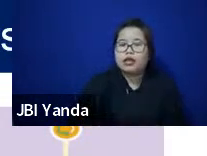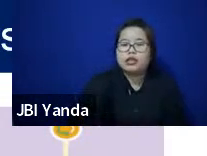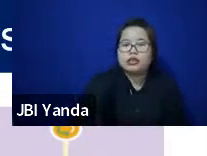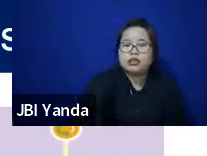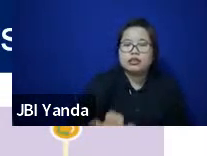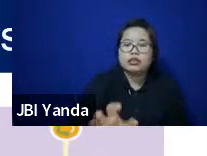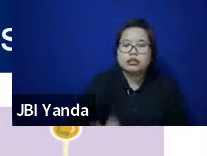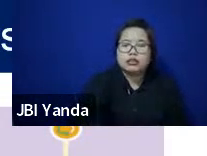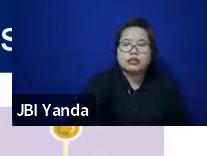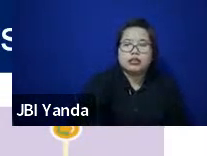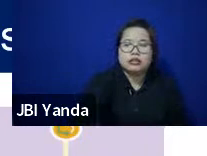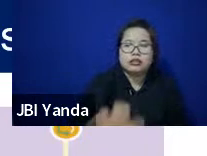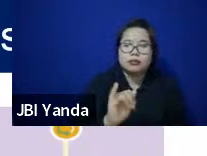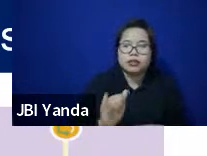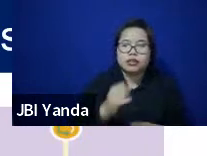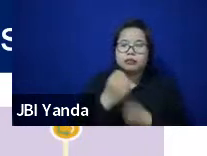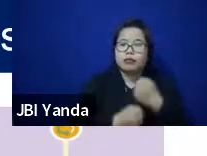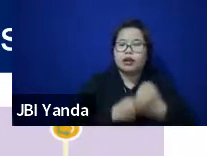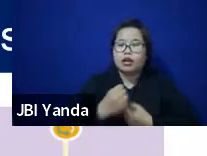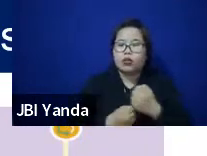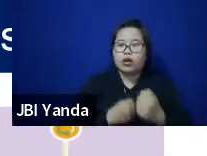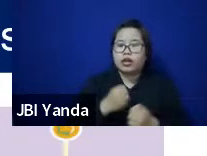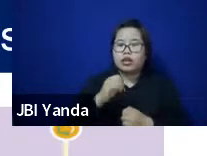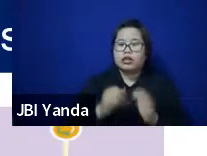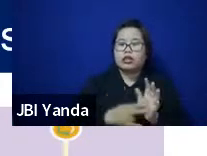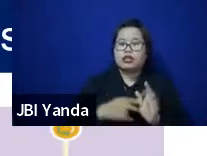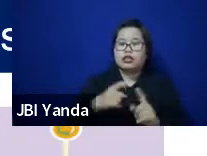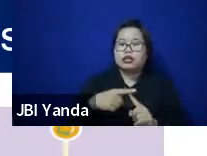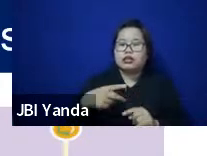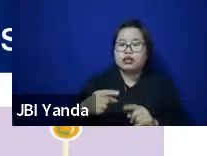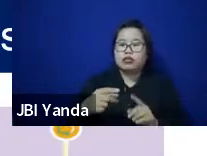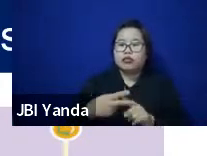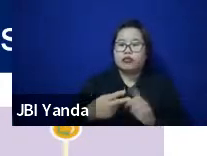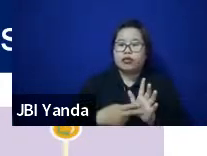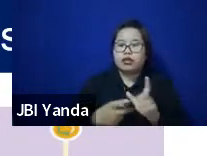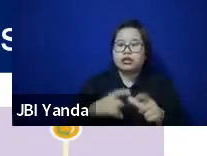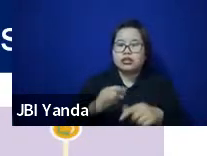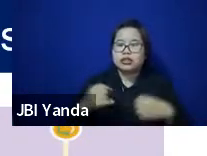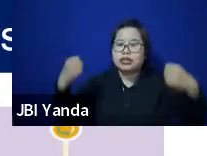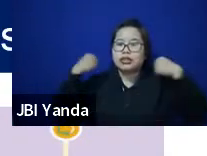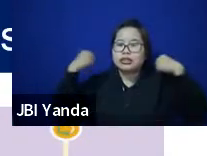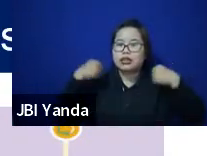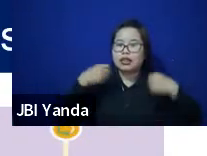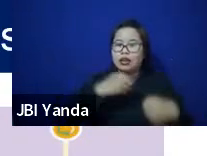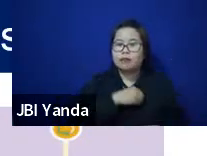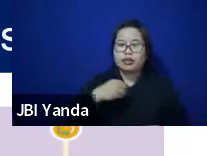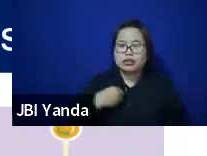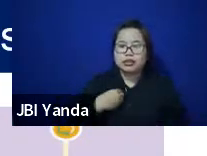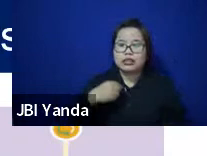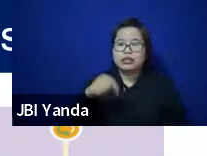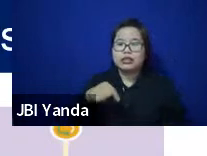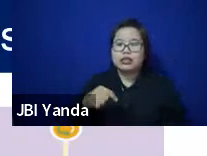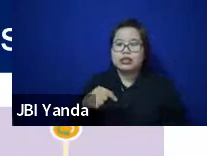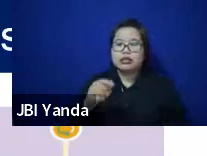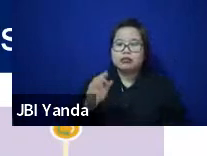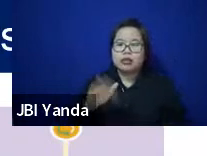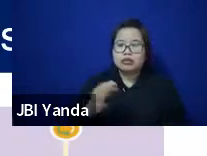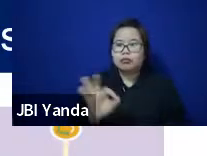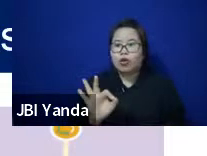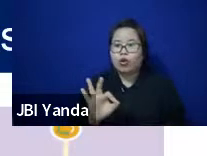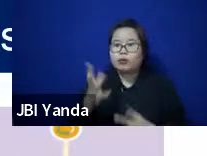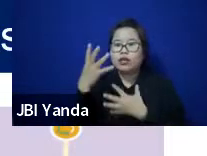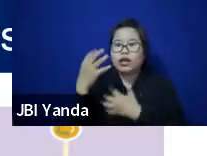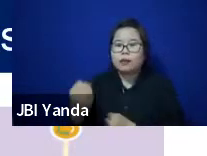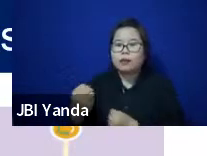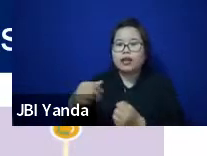perlakuan untuk intervensi kesehatan secara medis. Ini juga masih belum diharapkan nanti ke depan bisa